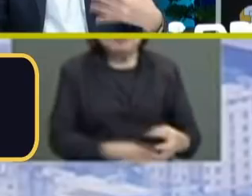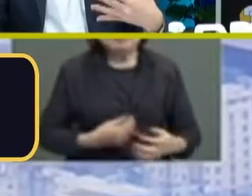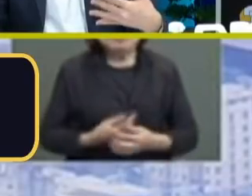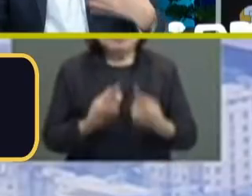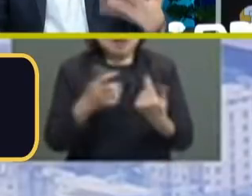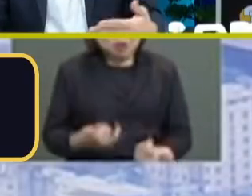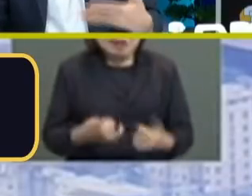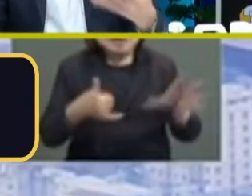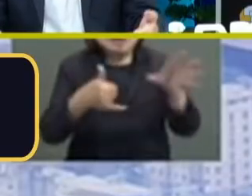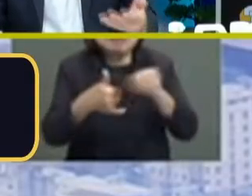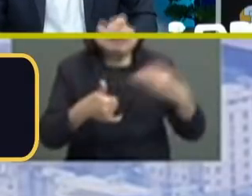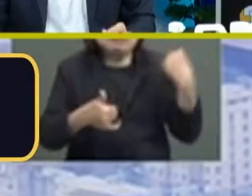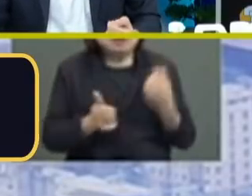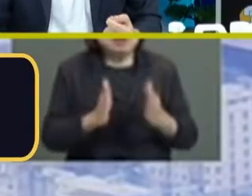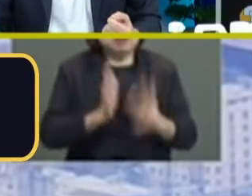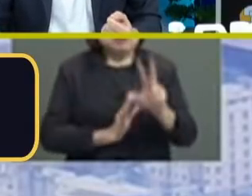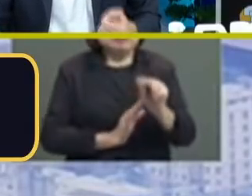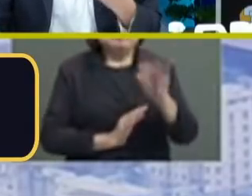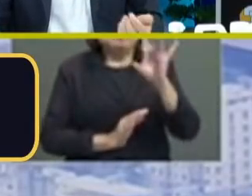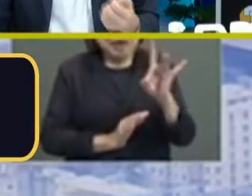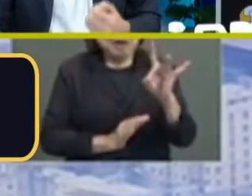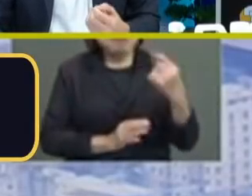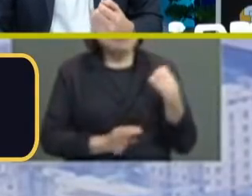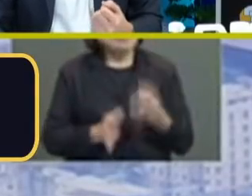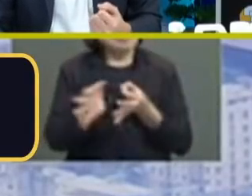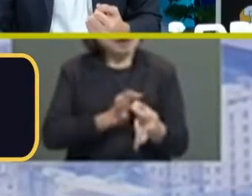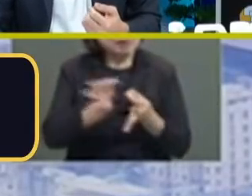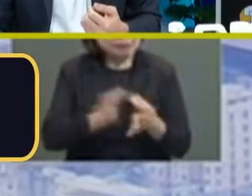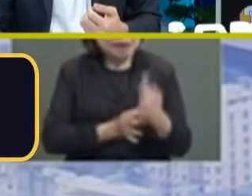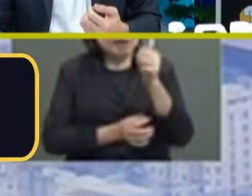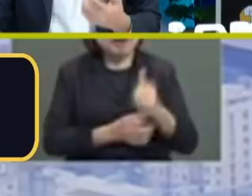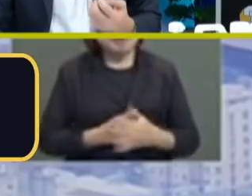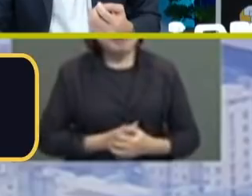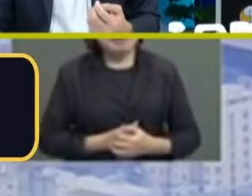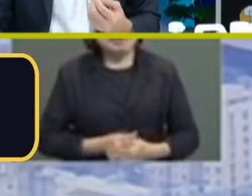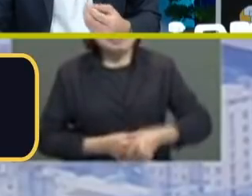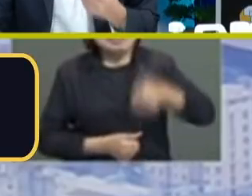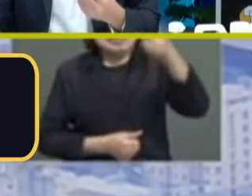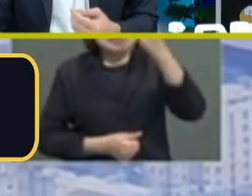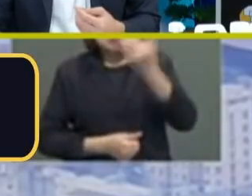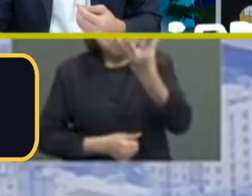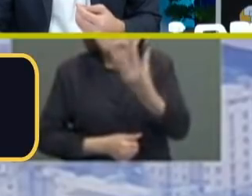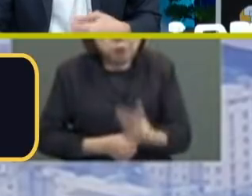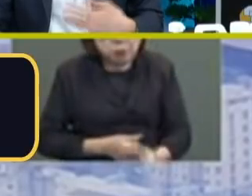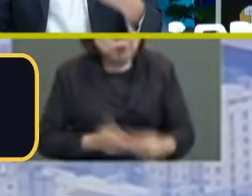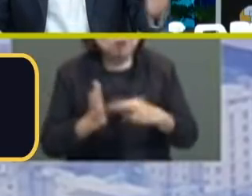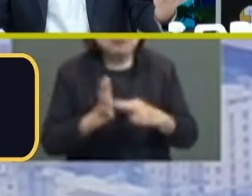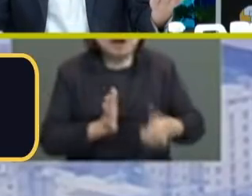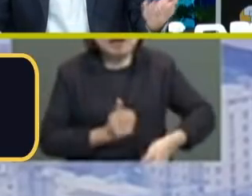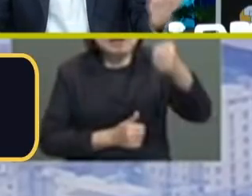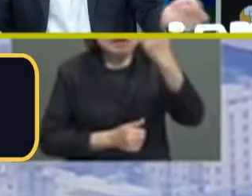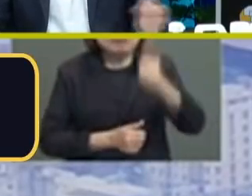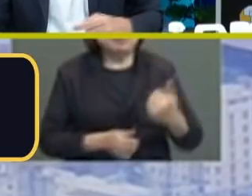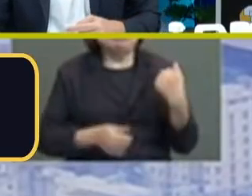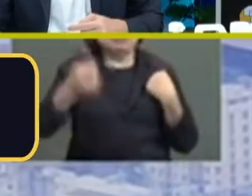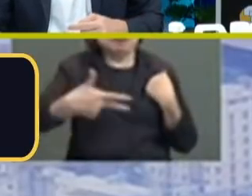ทำให้จำนวนคนไปตรวจนั้นมันน้อยกว่าหลายประเทศอีกอย่างนึงก็คือว่าในเรื่องของจำนวนการตรวจมีข้อมูลออกมา